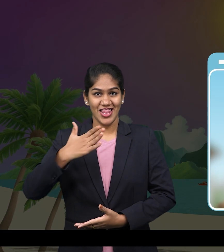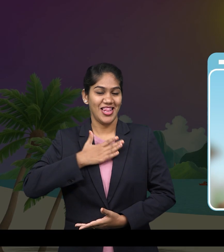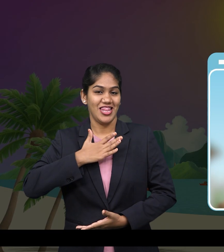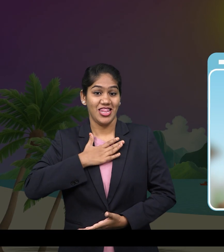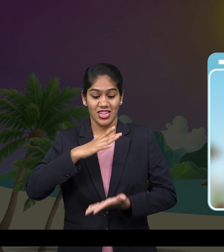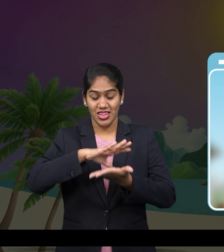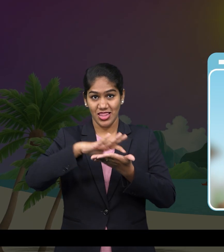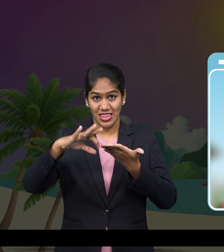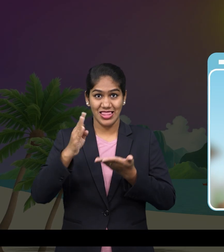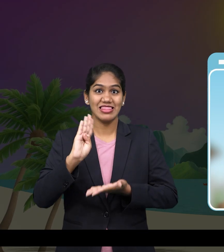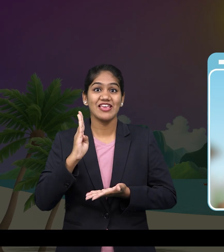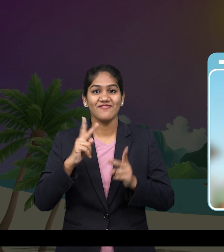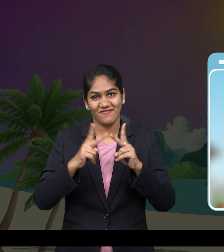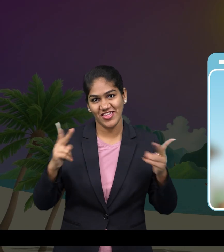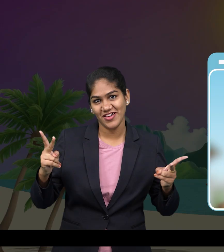ఆకులు,